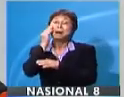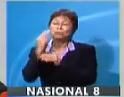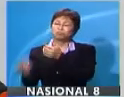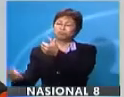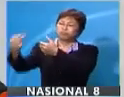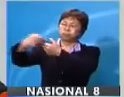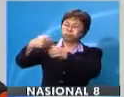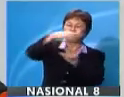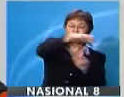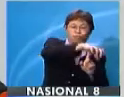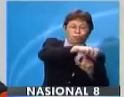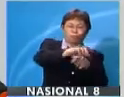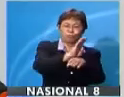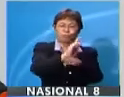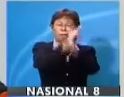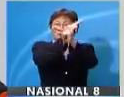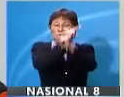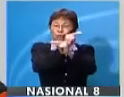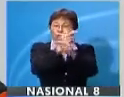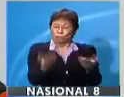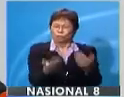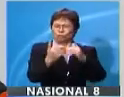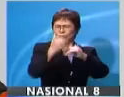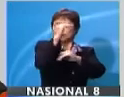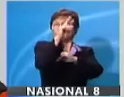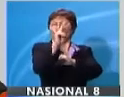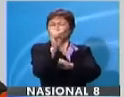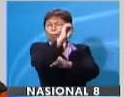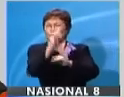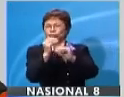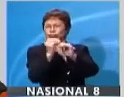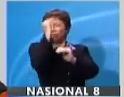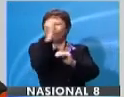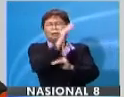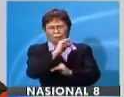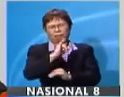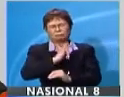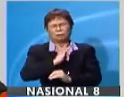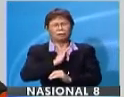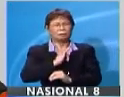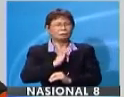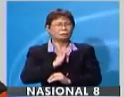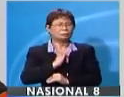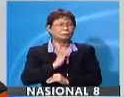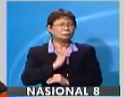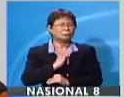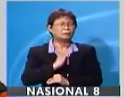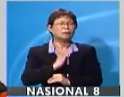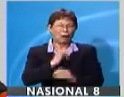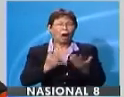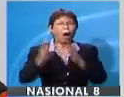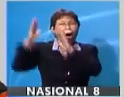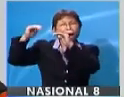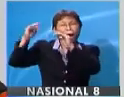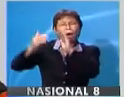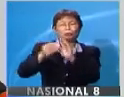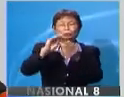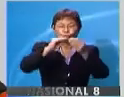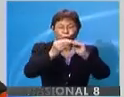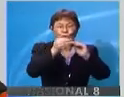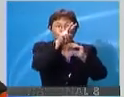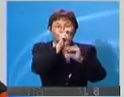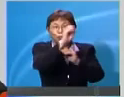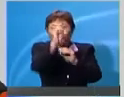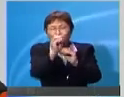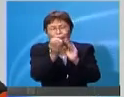di mall ini melebihi 20% dan saya berharap angka ini akan dapat kita tingkatkan.